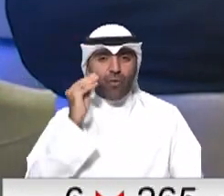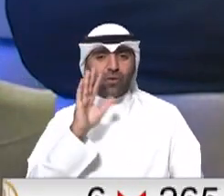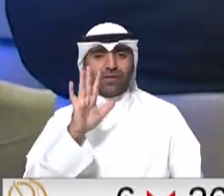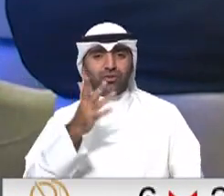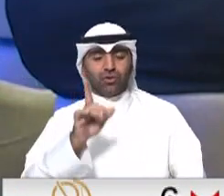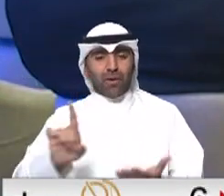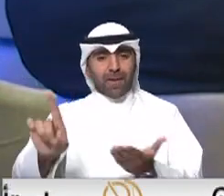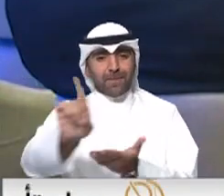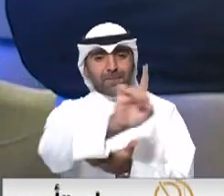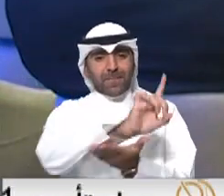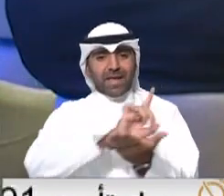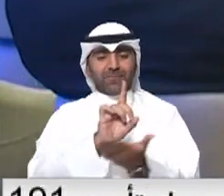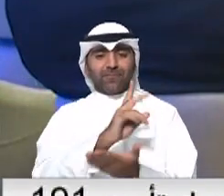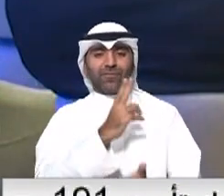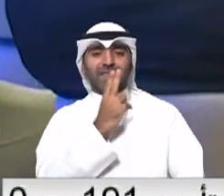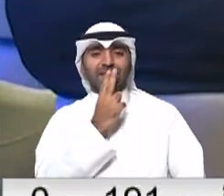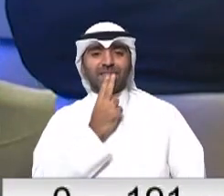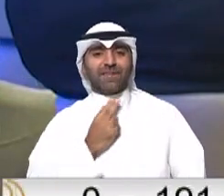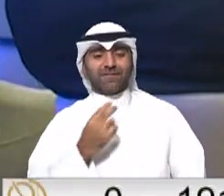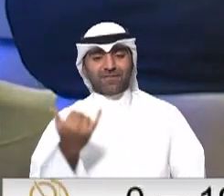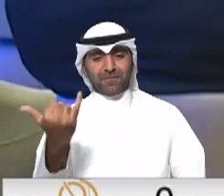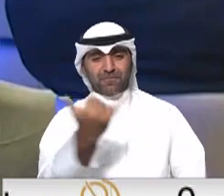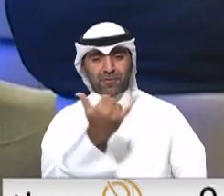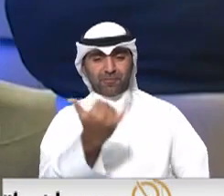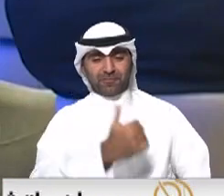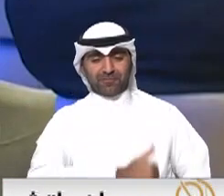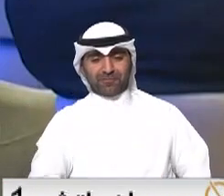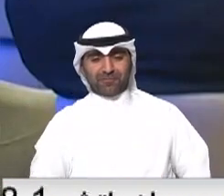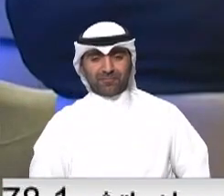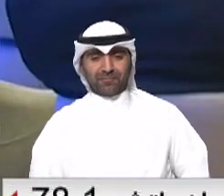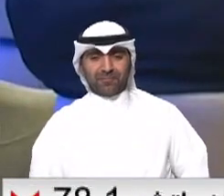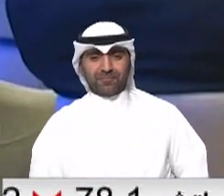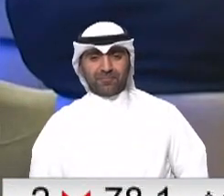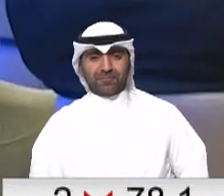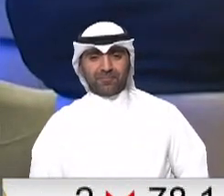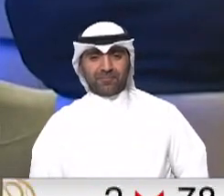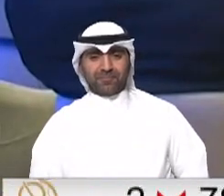وضرورة التصدي له. خالد الشمري، تلفزيون دولة الكويت، الرياض.